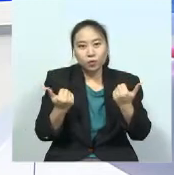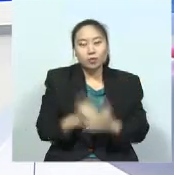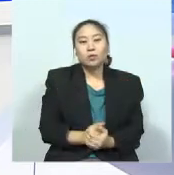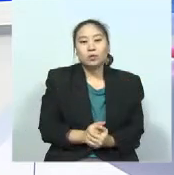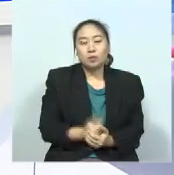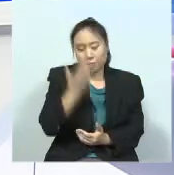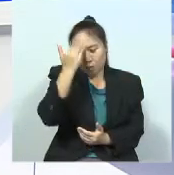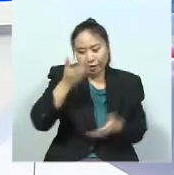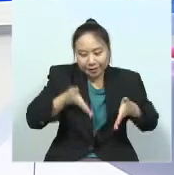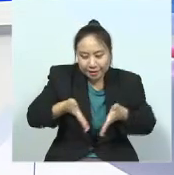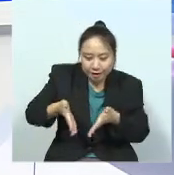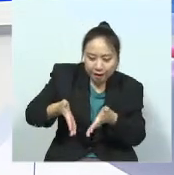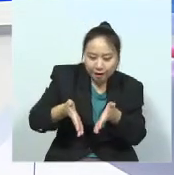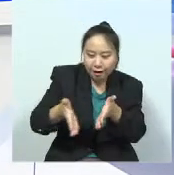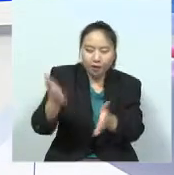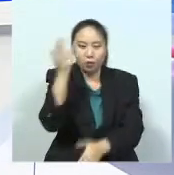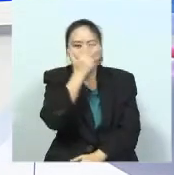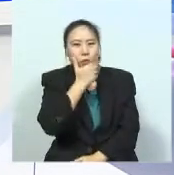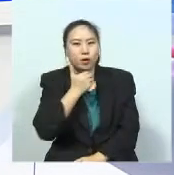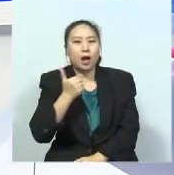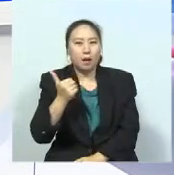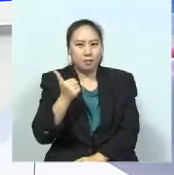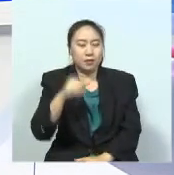ราะว่าแน่นอนเส้นทางเนี่ยสวยงามอยู่แล้วแล้วภาพที่ออ